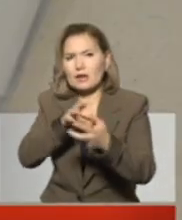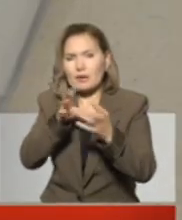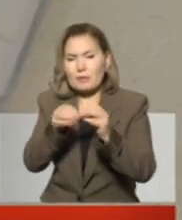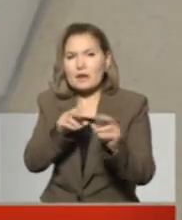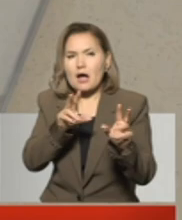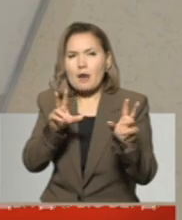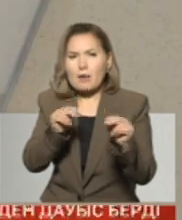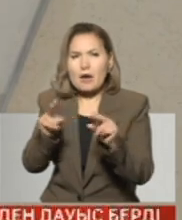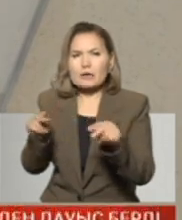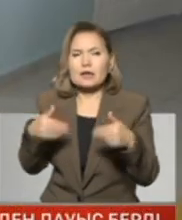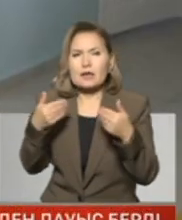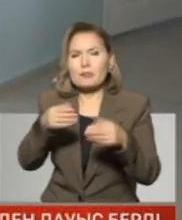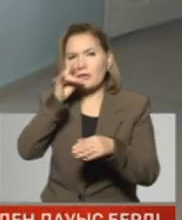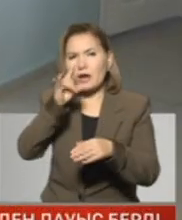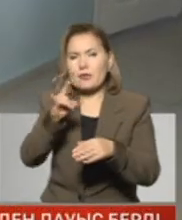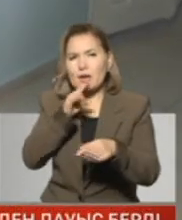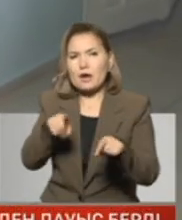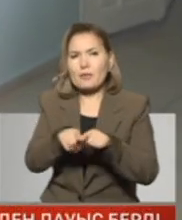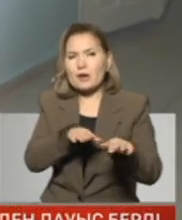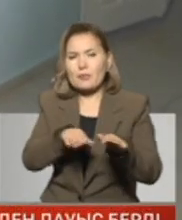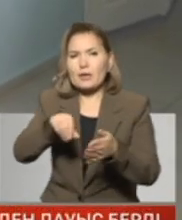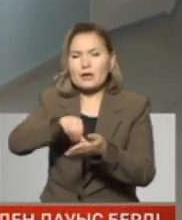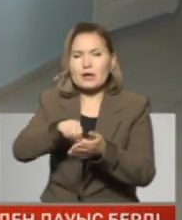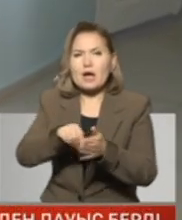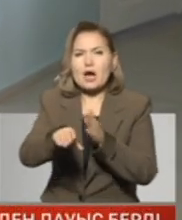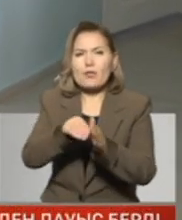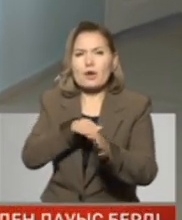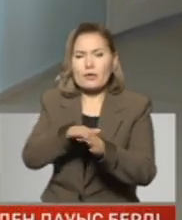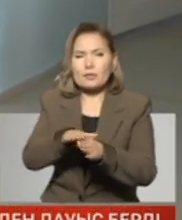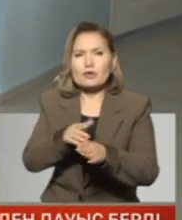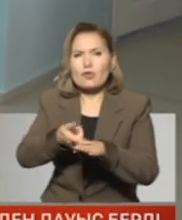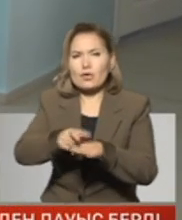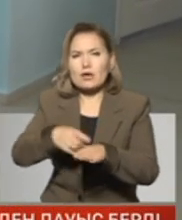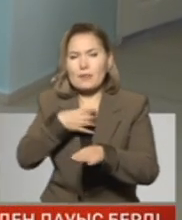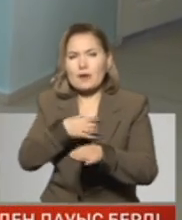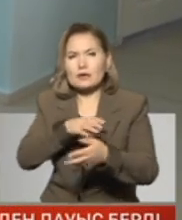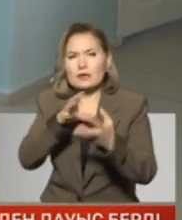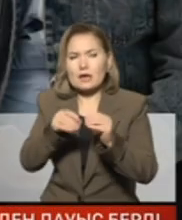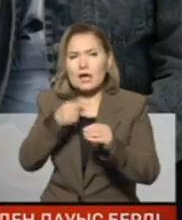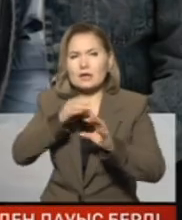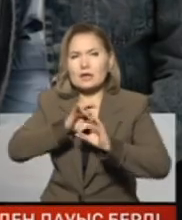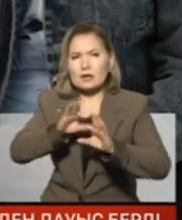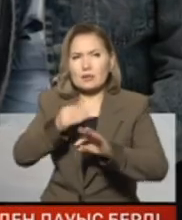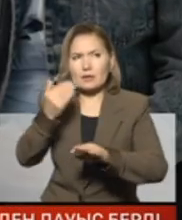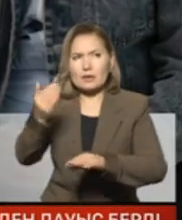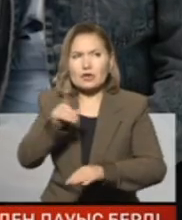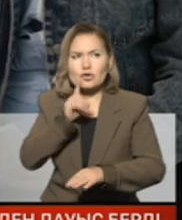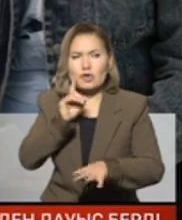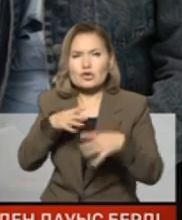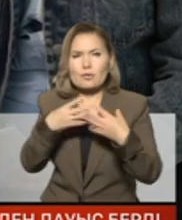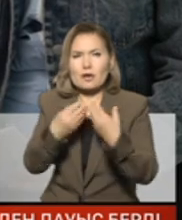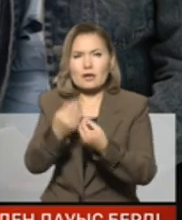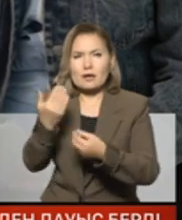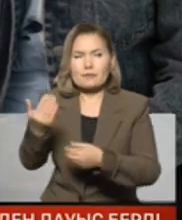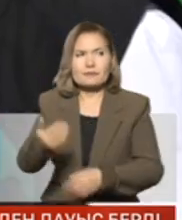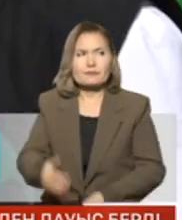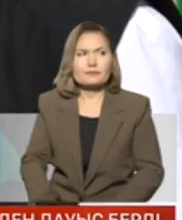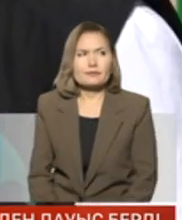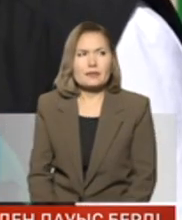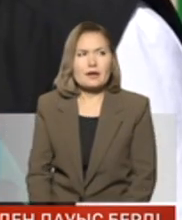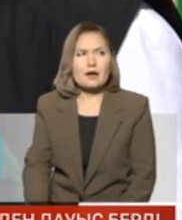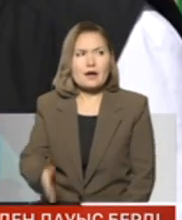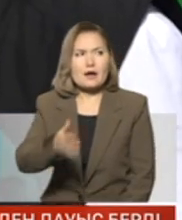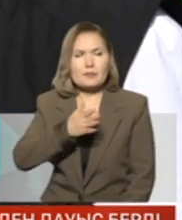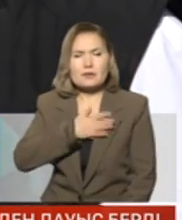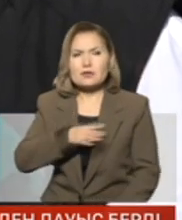табыстап, бақыт тіледі. Еліміздегі мұндай шараға қатысып, таңдау жасау біз үшін де маңызды, дейді жас жұбайлар. Біздің